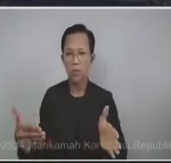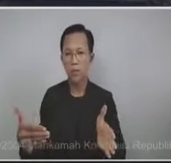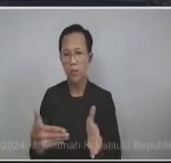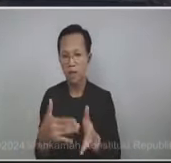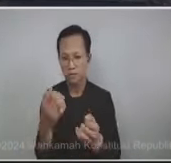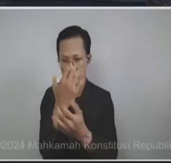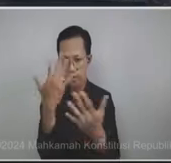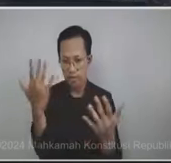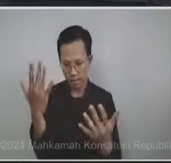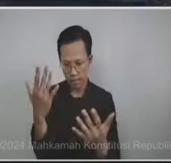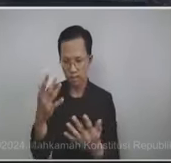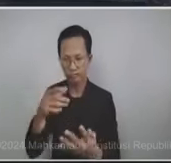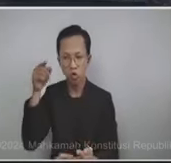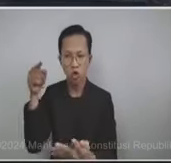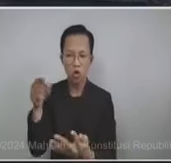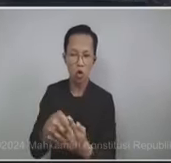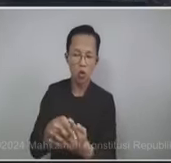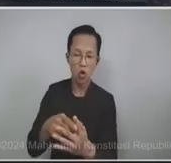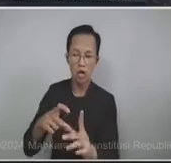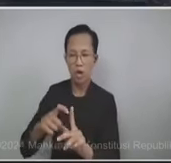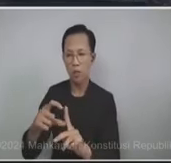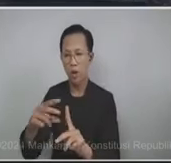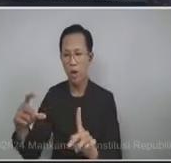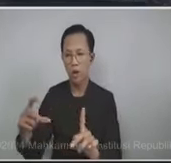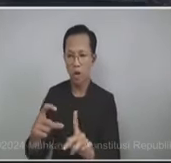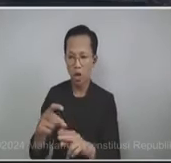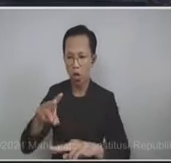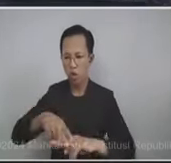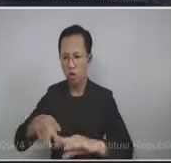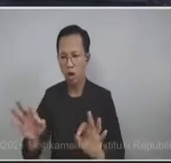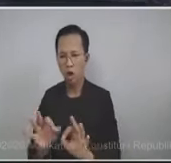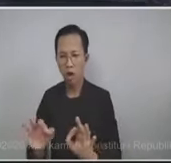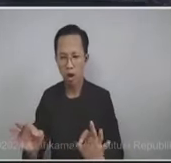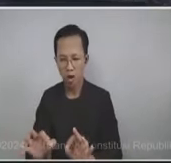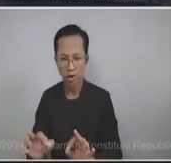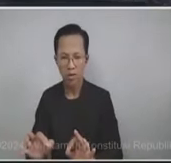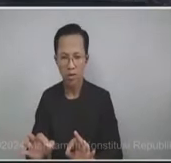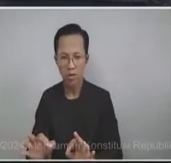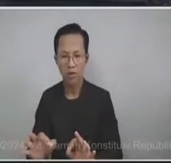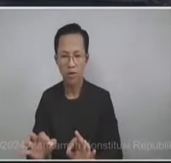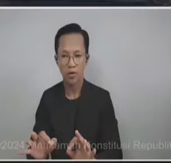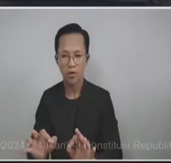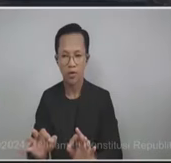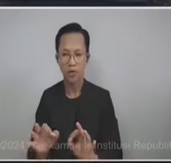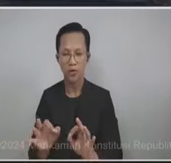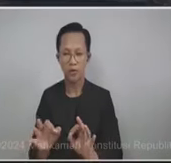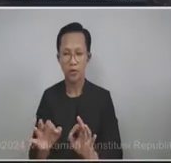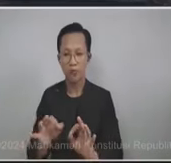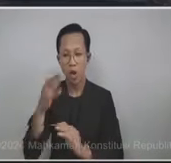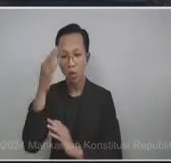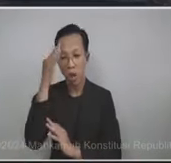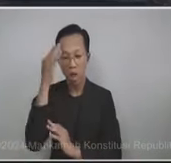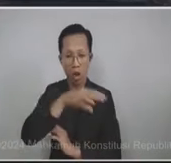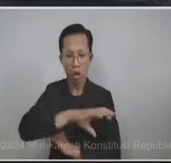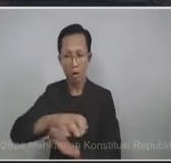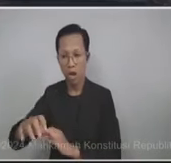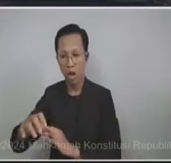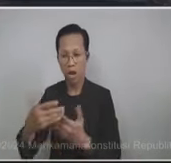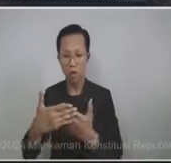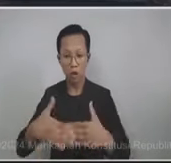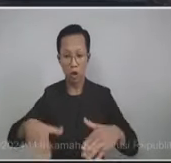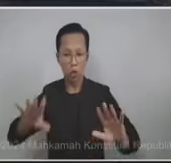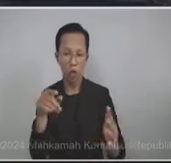dalam pemili pemilu Meskipun tidak memiliki kursi di DPRD sehingga mengurangi nilai pemilihan kepala daerah yang demokratis sebagaimana amanat